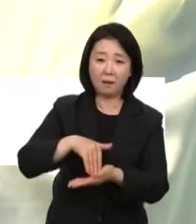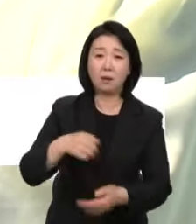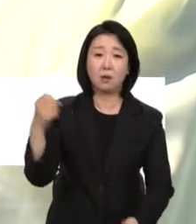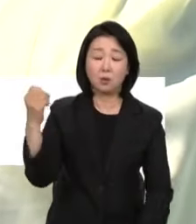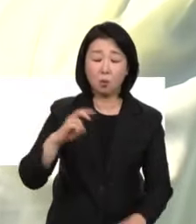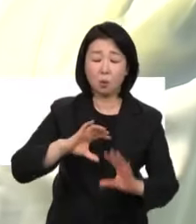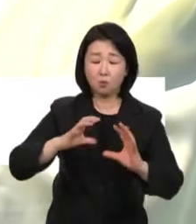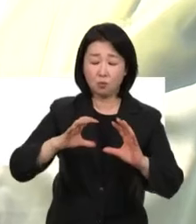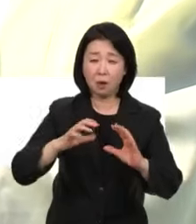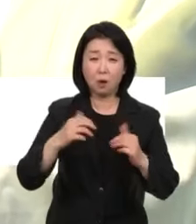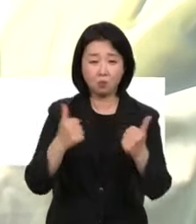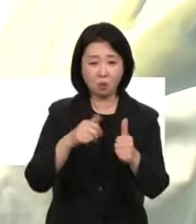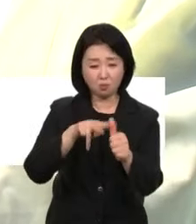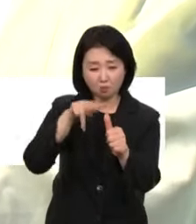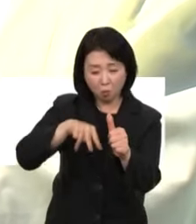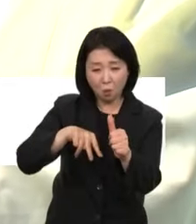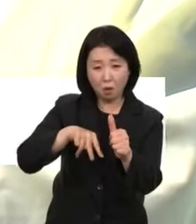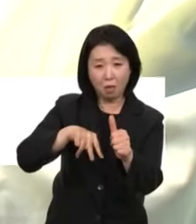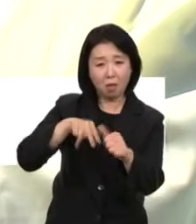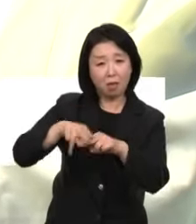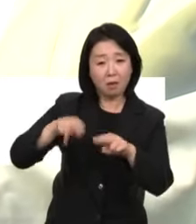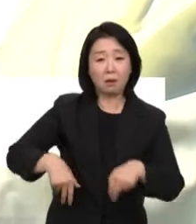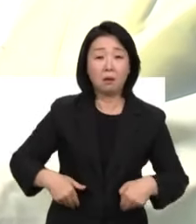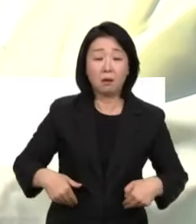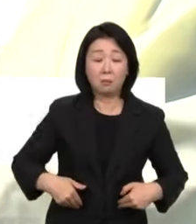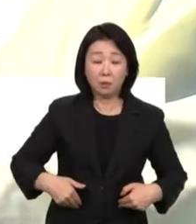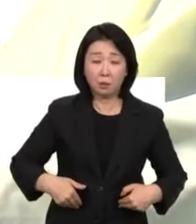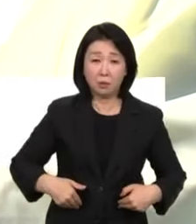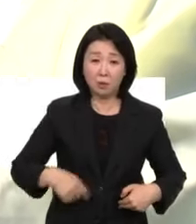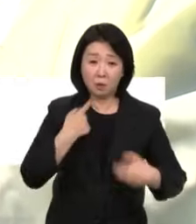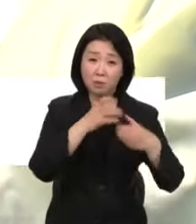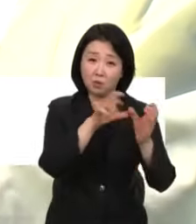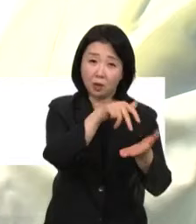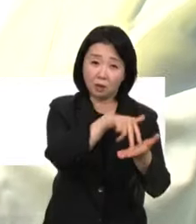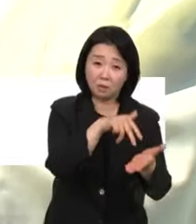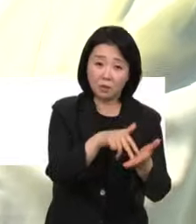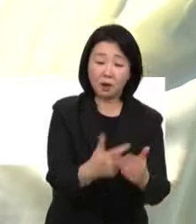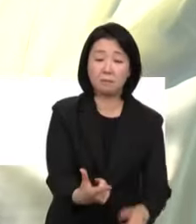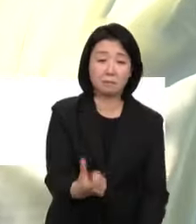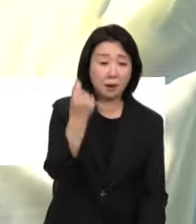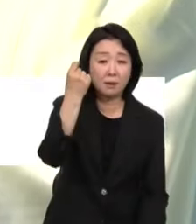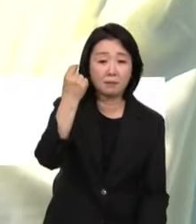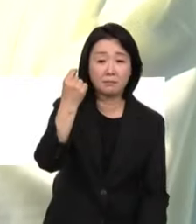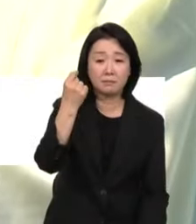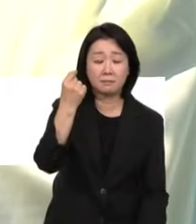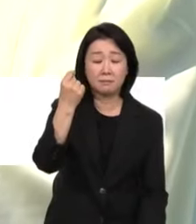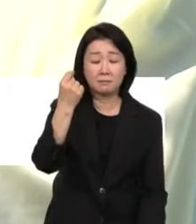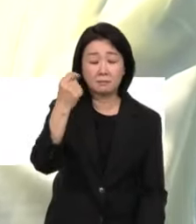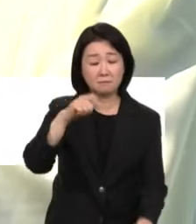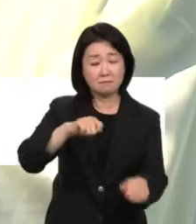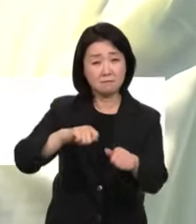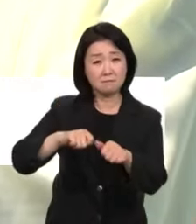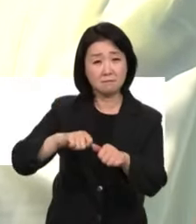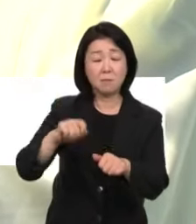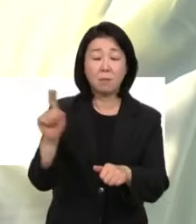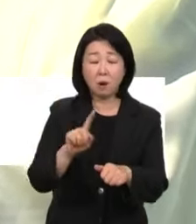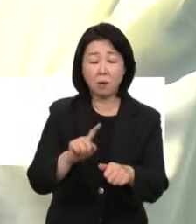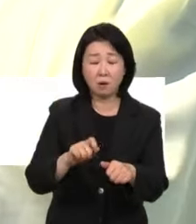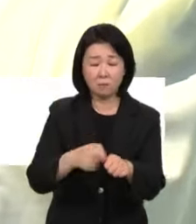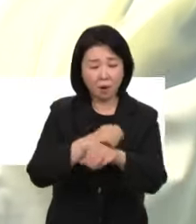후보에서 사퇴하면 물론 당 차원에서도 즉각 그에 상응하는